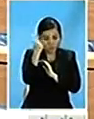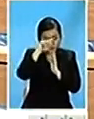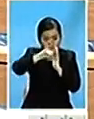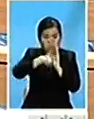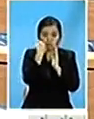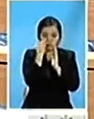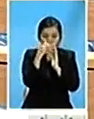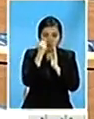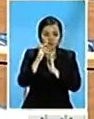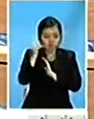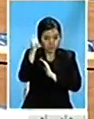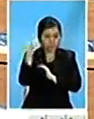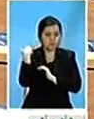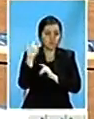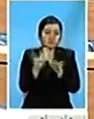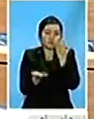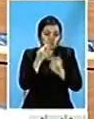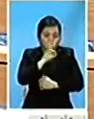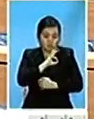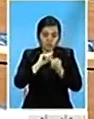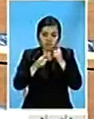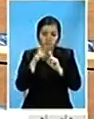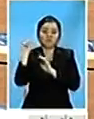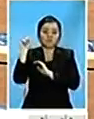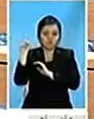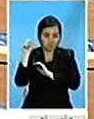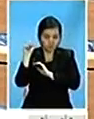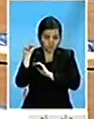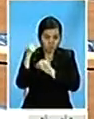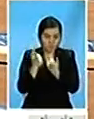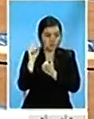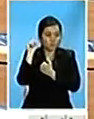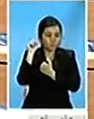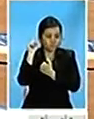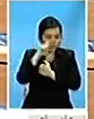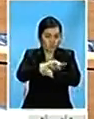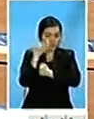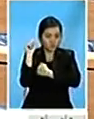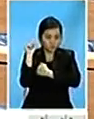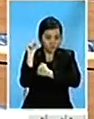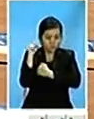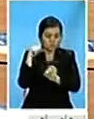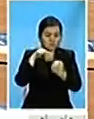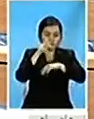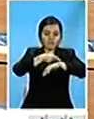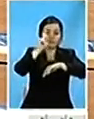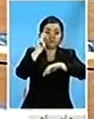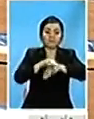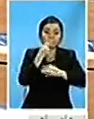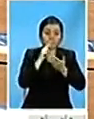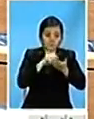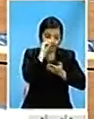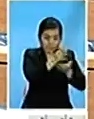ที่เพื่อนสมาชิกบางท่านอาจจะสงสัยอยู่คือวันศุกร์ที่ท่านประธานได้กรุณามีหนังสือนัดประชุม